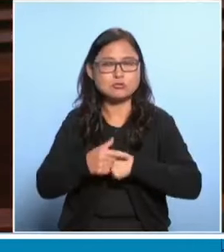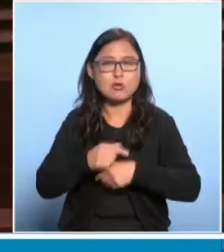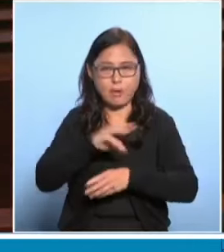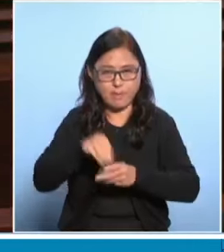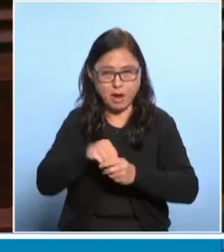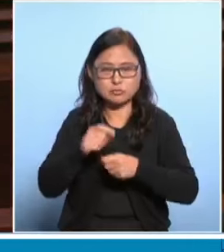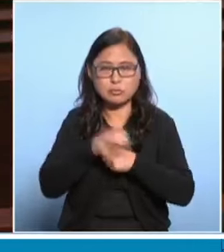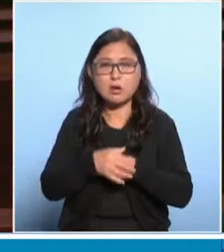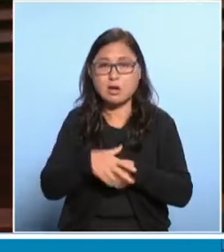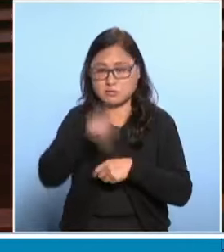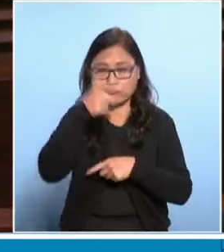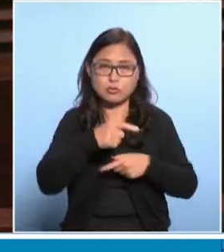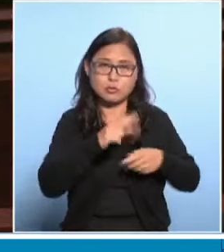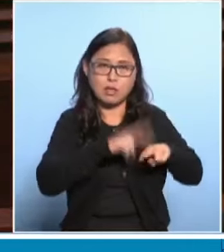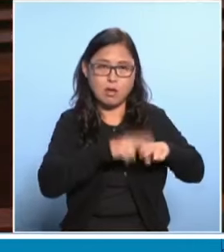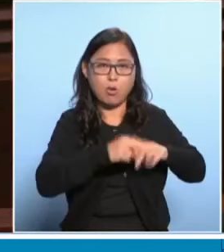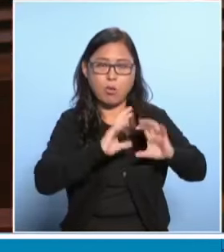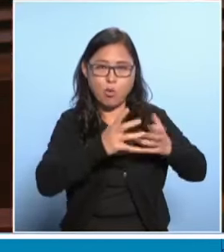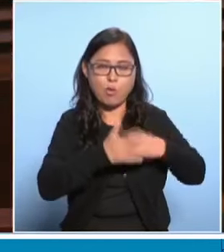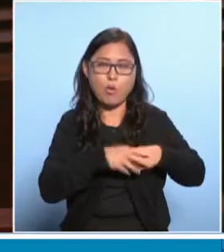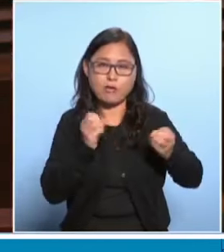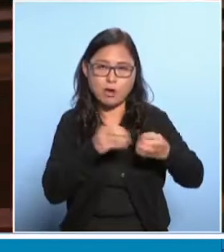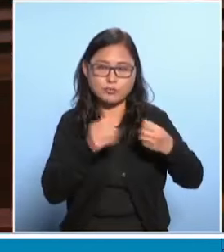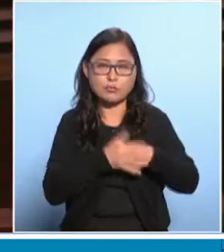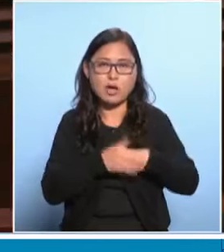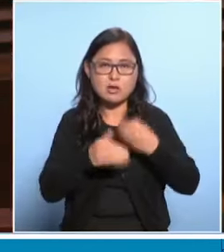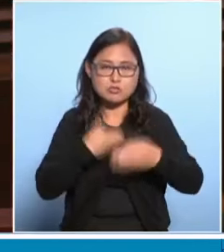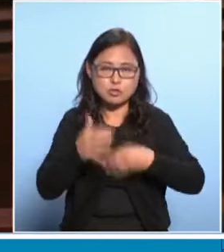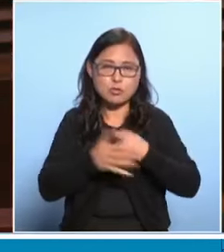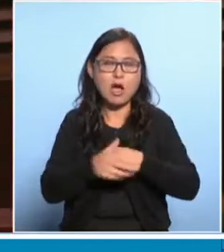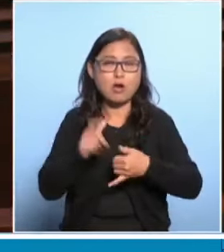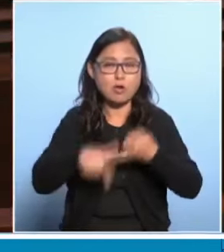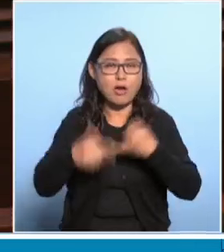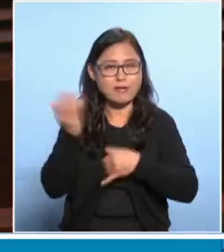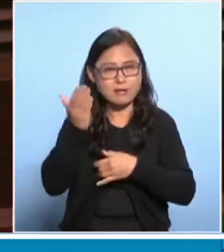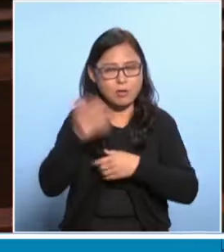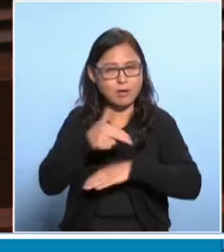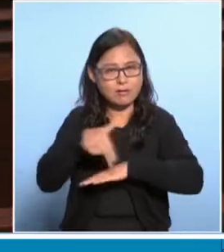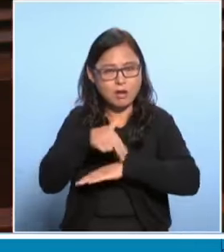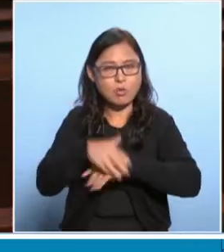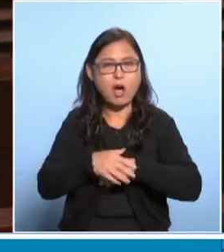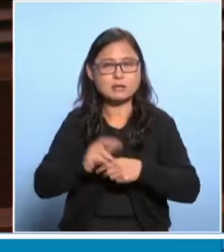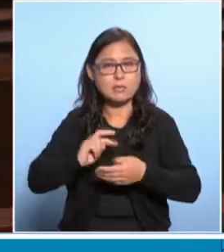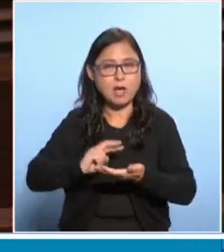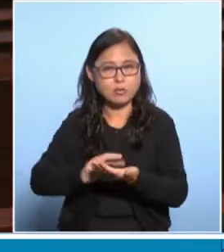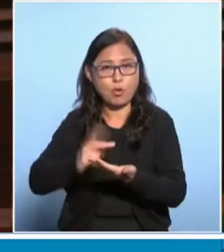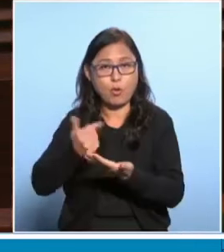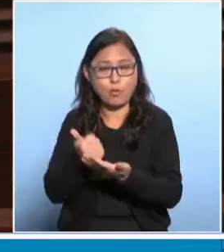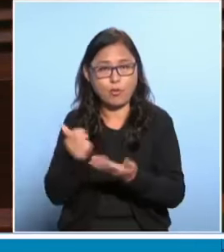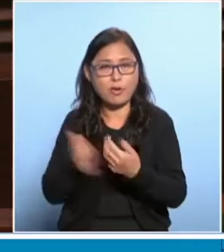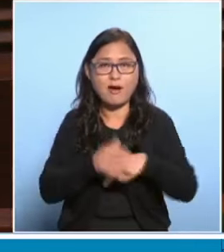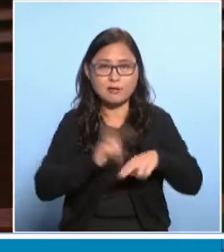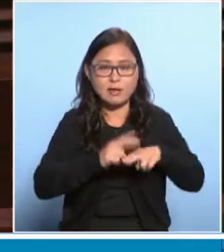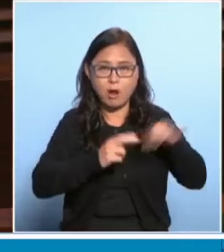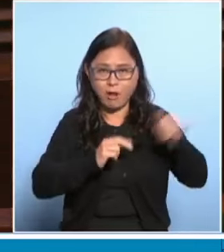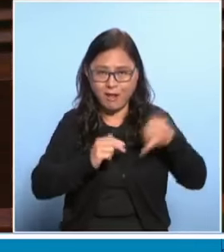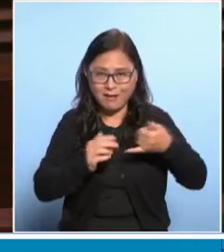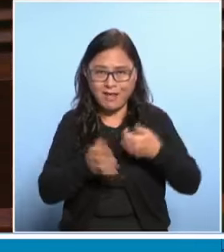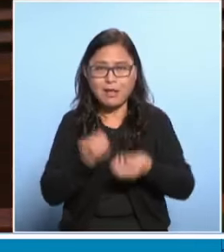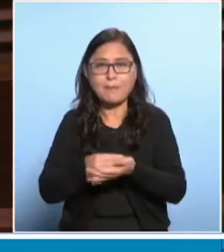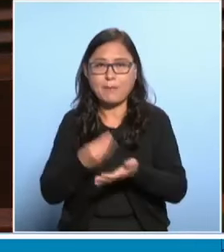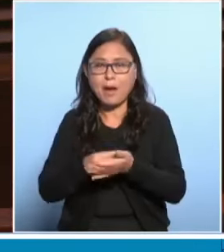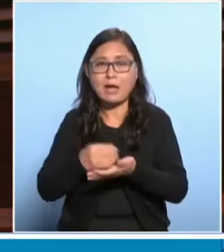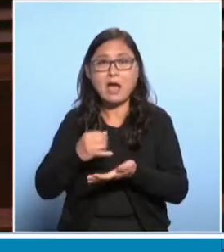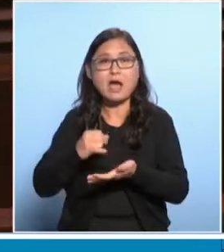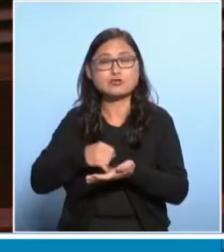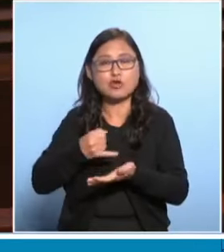委保持溝通，就有序優化個人遊計劃和調整內地訪港旅客的購物